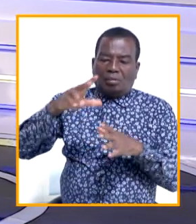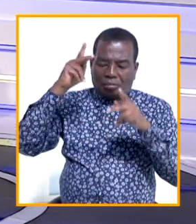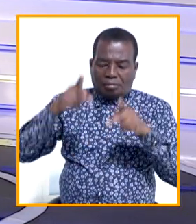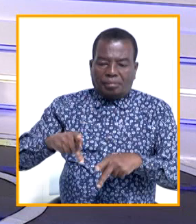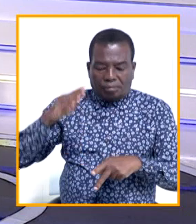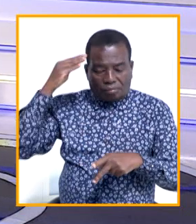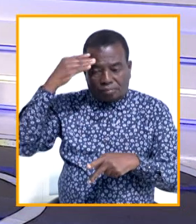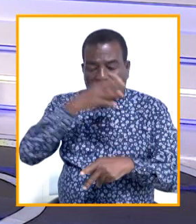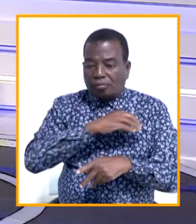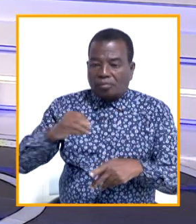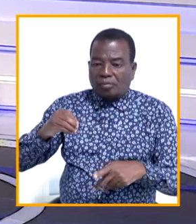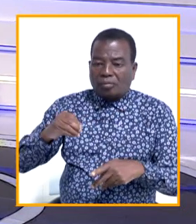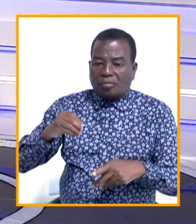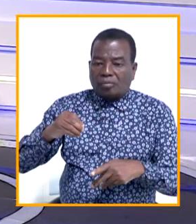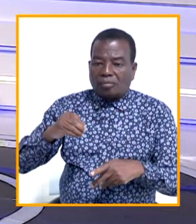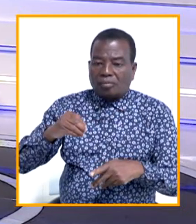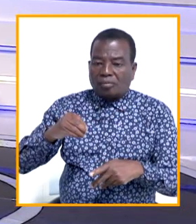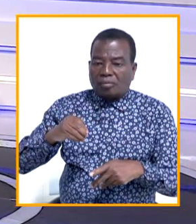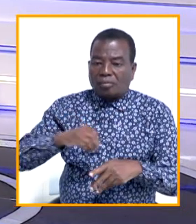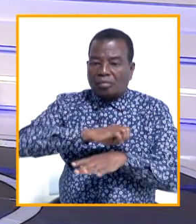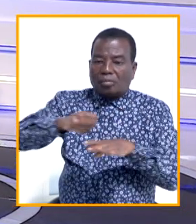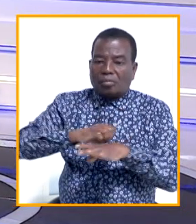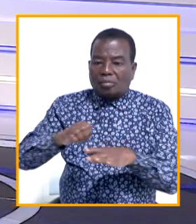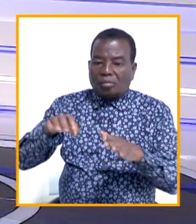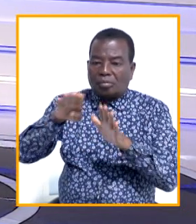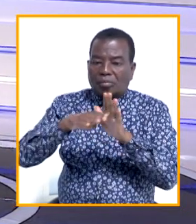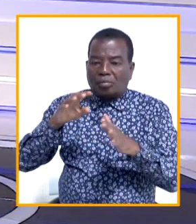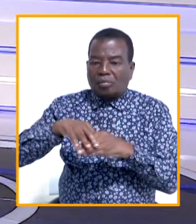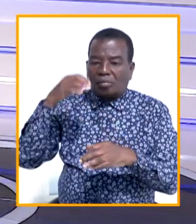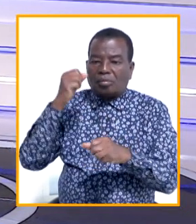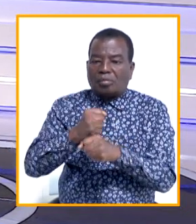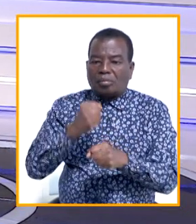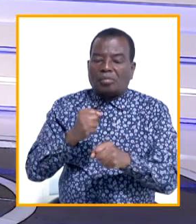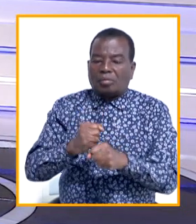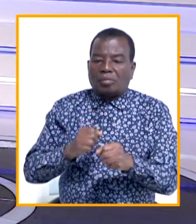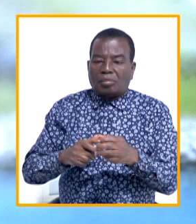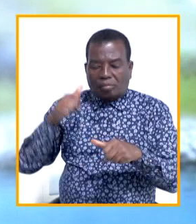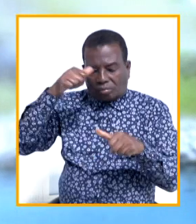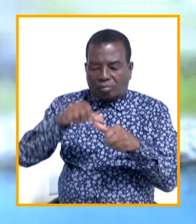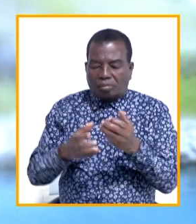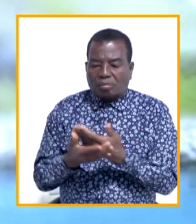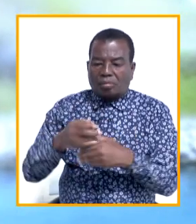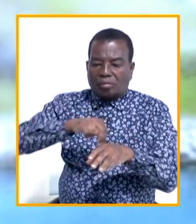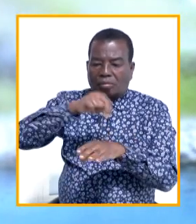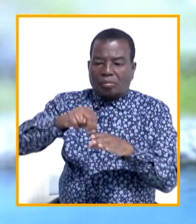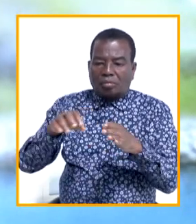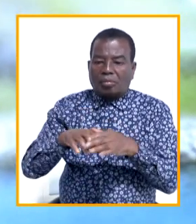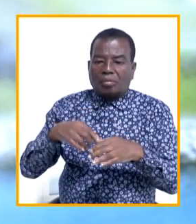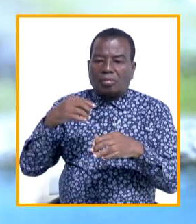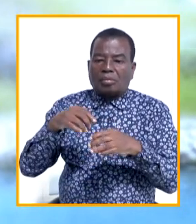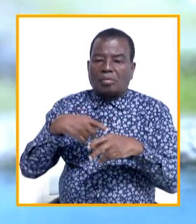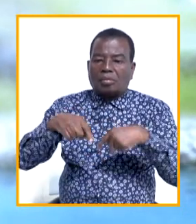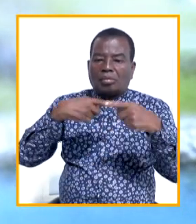personnes physiques qui ont vu donc leur engagement et leur abnégation au travail reconnu par la nation des lauréa qui sont